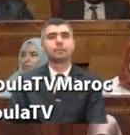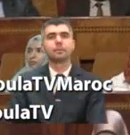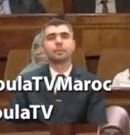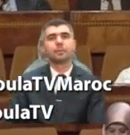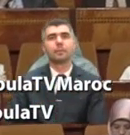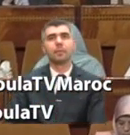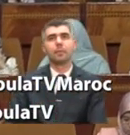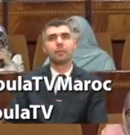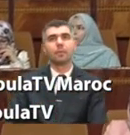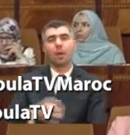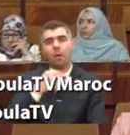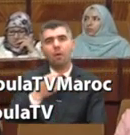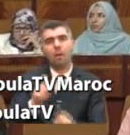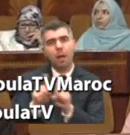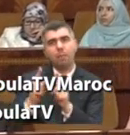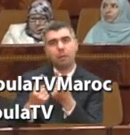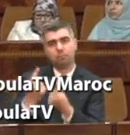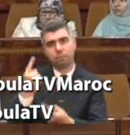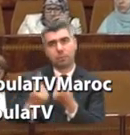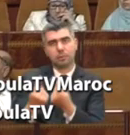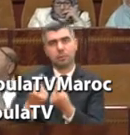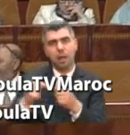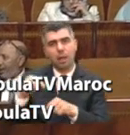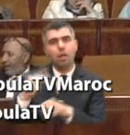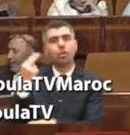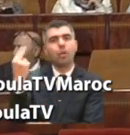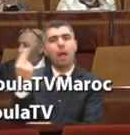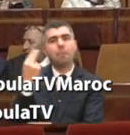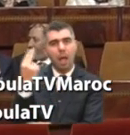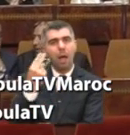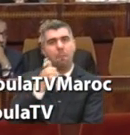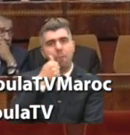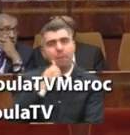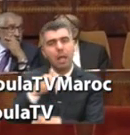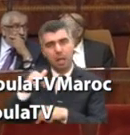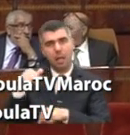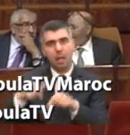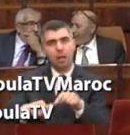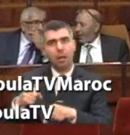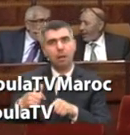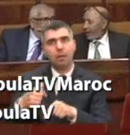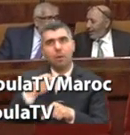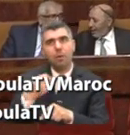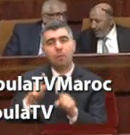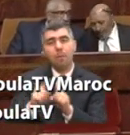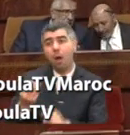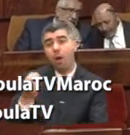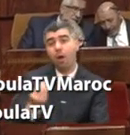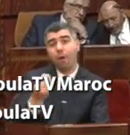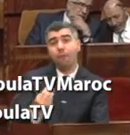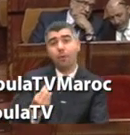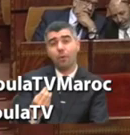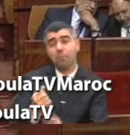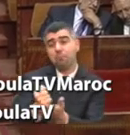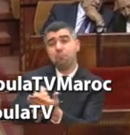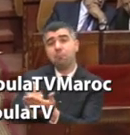من الإعدادي والثانوي راه انتشرت دابا في الجامعة، ولكن حتى في الابتدائي كاين أمور غريبة كتوقع، خاصة في